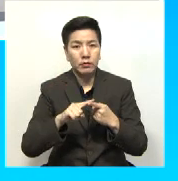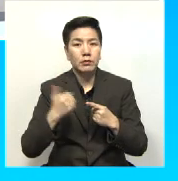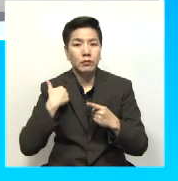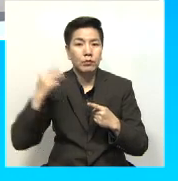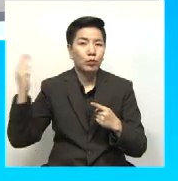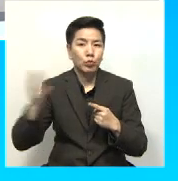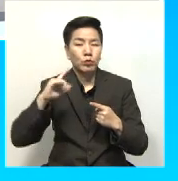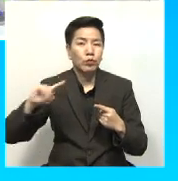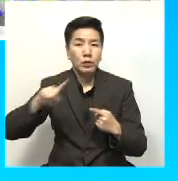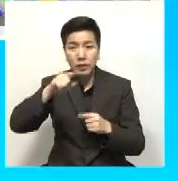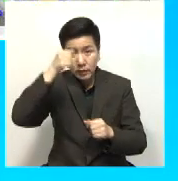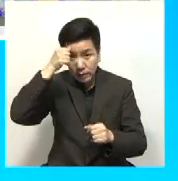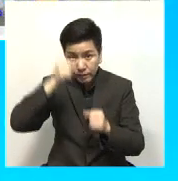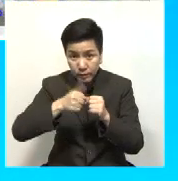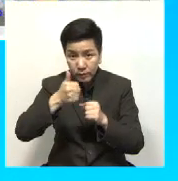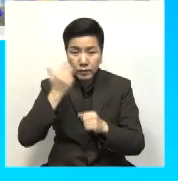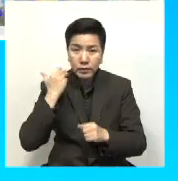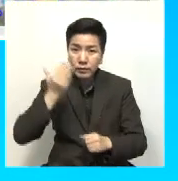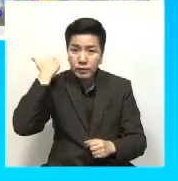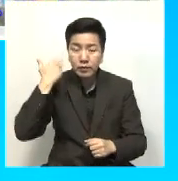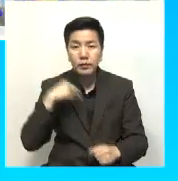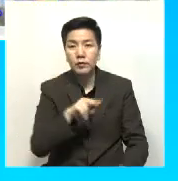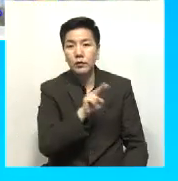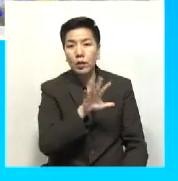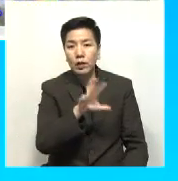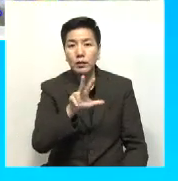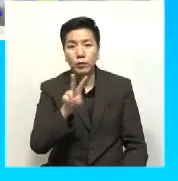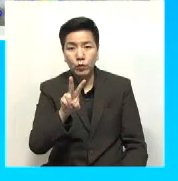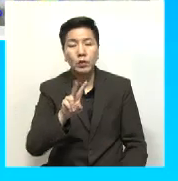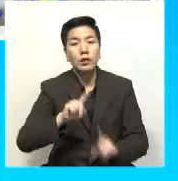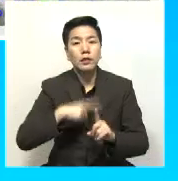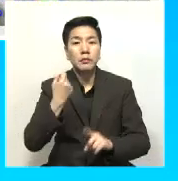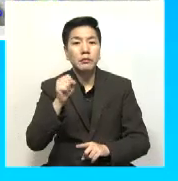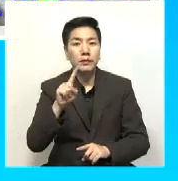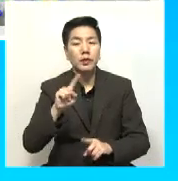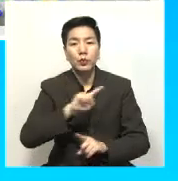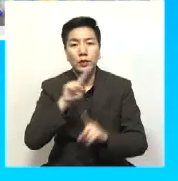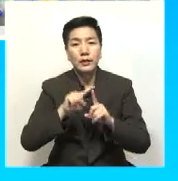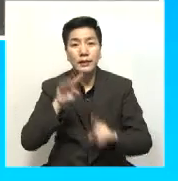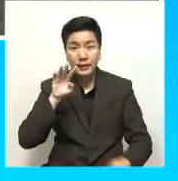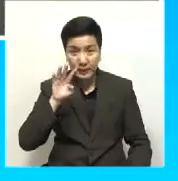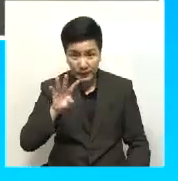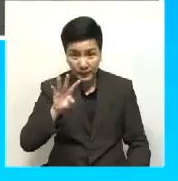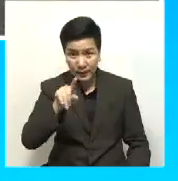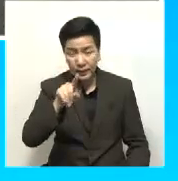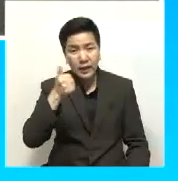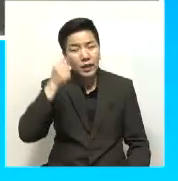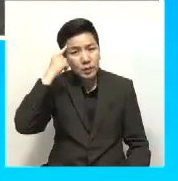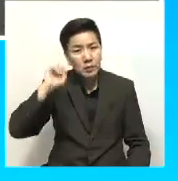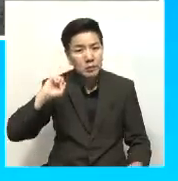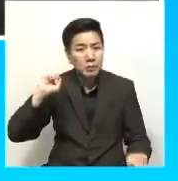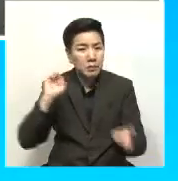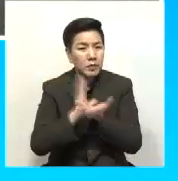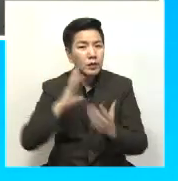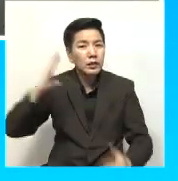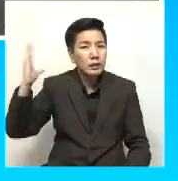ายุเกิดขึ้นถ้าเรายังคงจำได้สมัยเมื่อปี2532ในเดือนพฤศจิกายนวันที่4นั้นเราก็ได้รับผลกระทบ